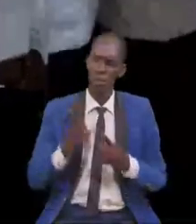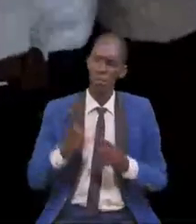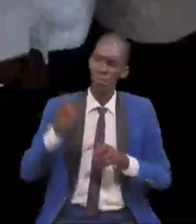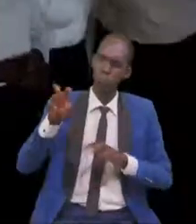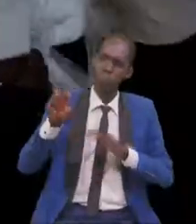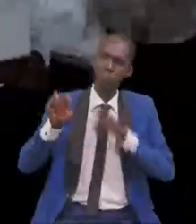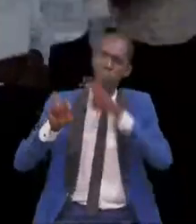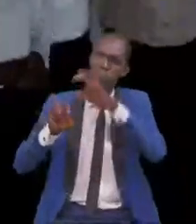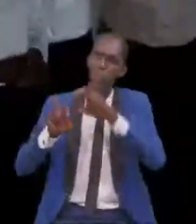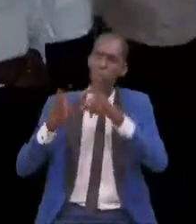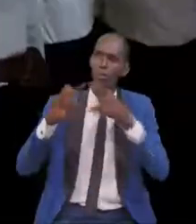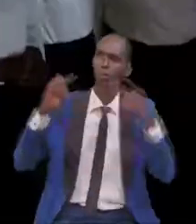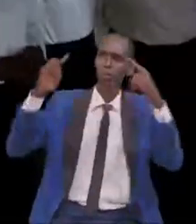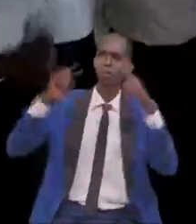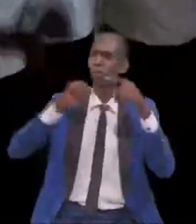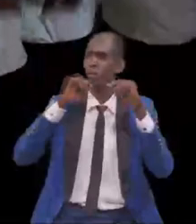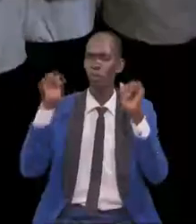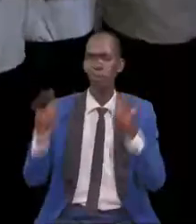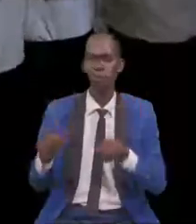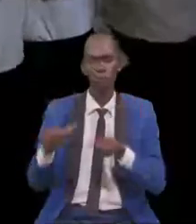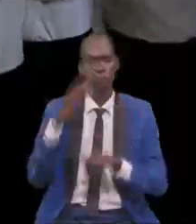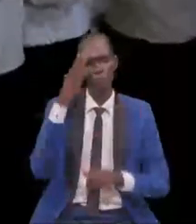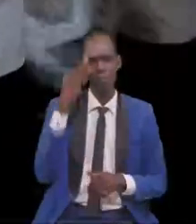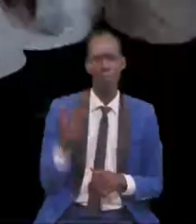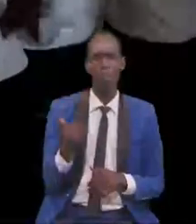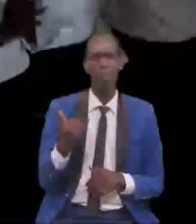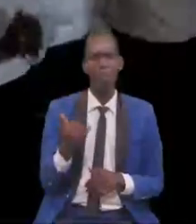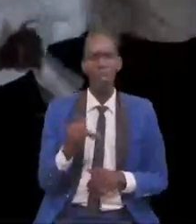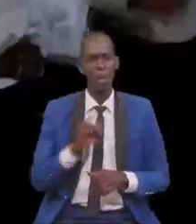Je veux gravir la montagne là, mais c'est impossible.